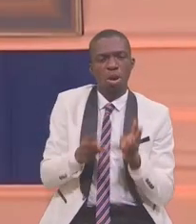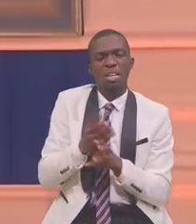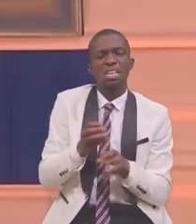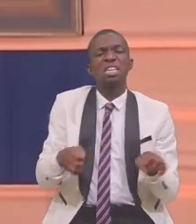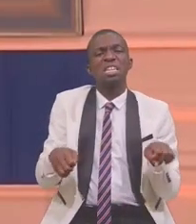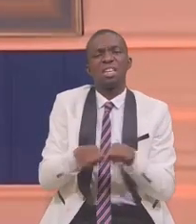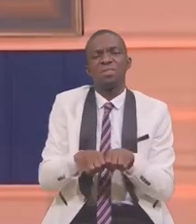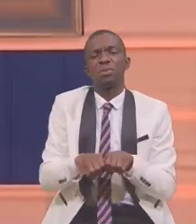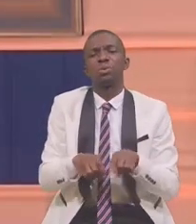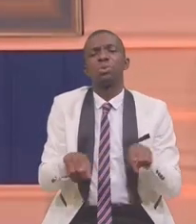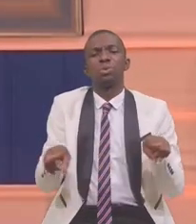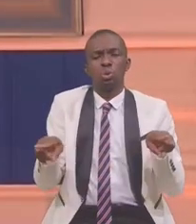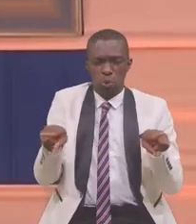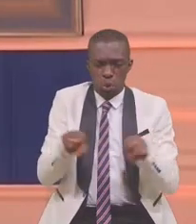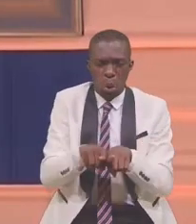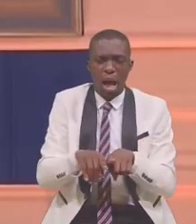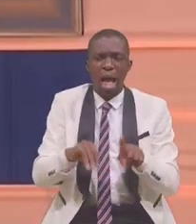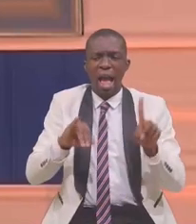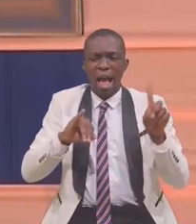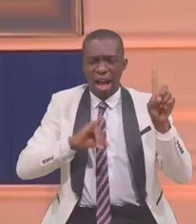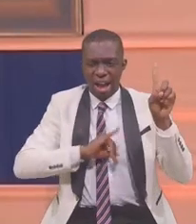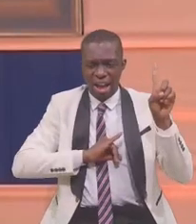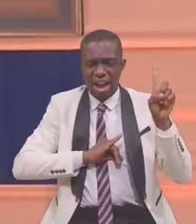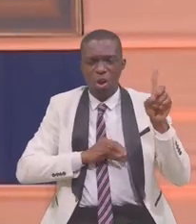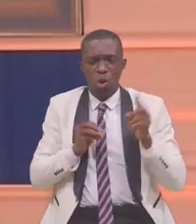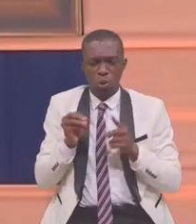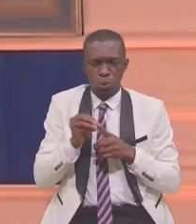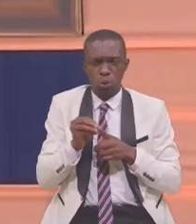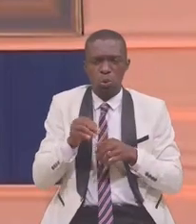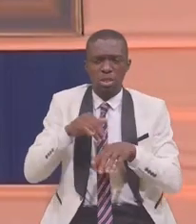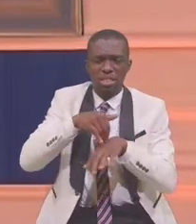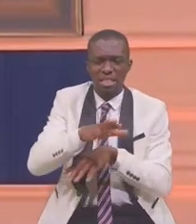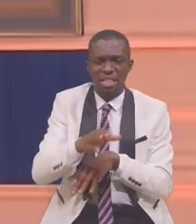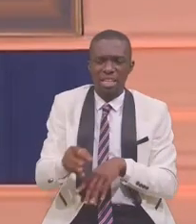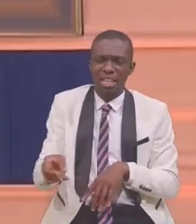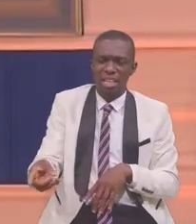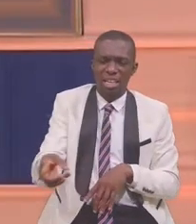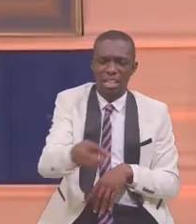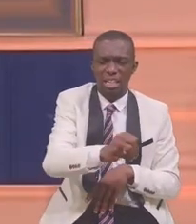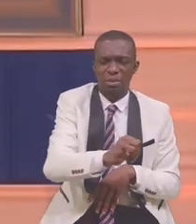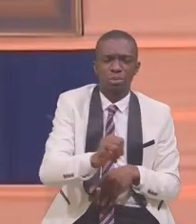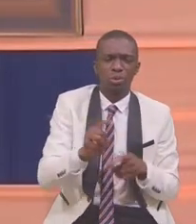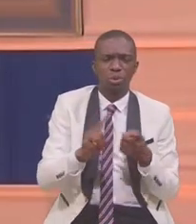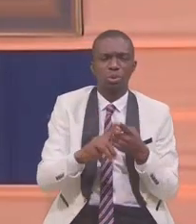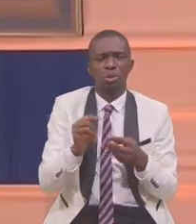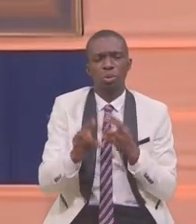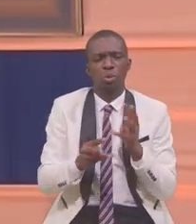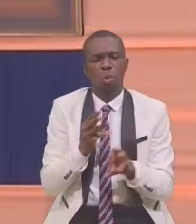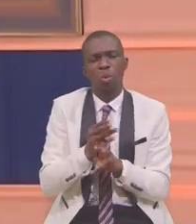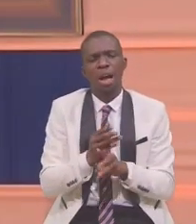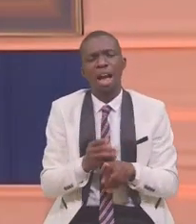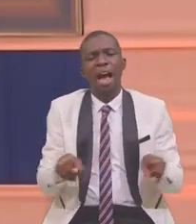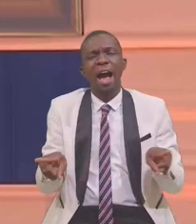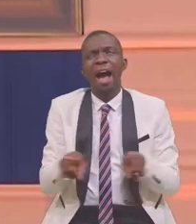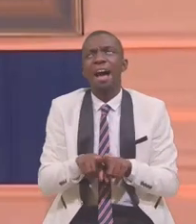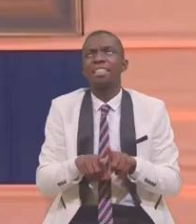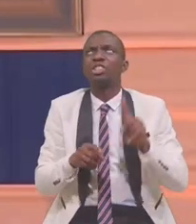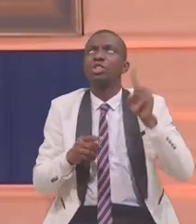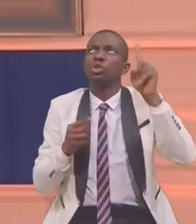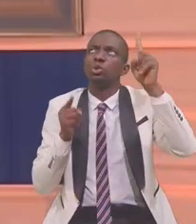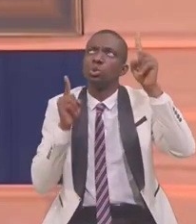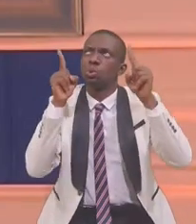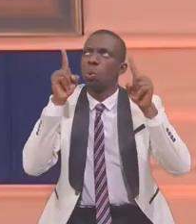je les ai aussi envoyés dans le monde. Voyons la première partie. Comme tu m'as envoyé dans le monde. Comme tu m'as